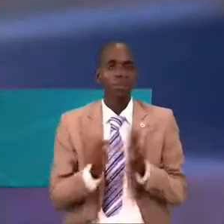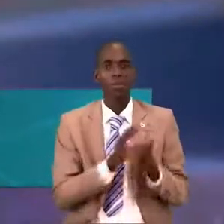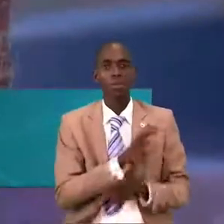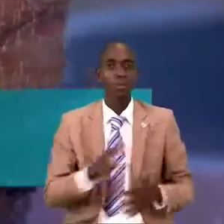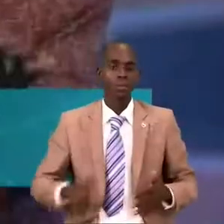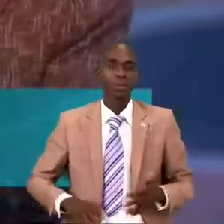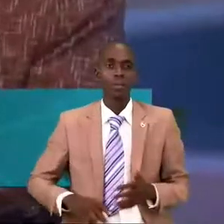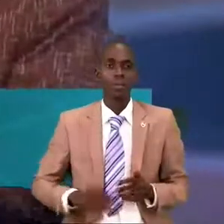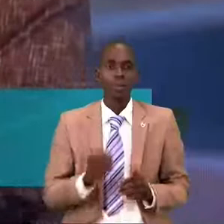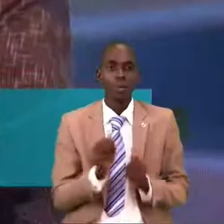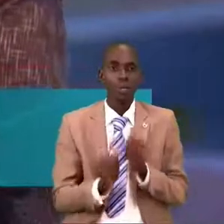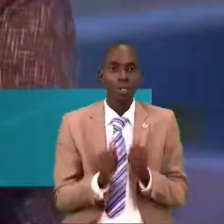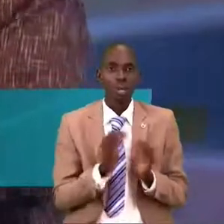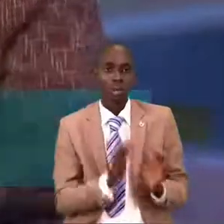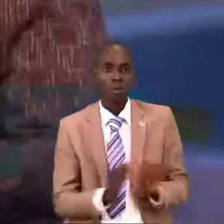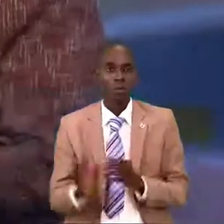miséricorde,